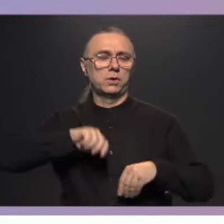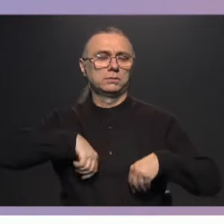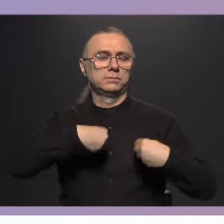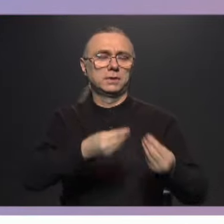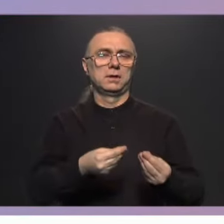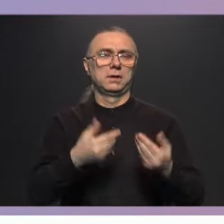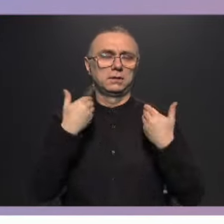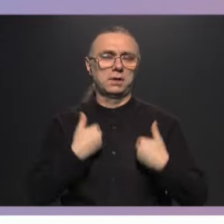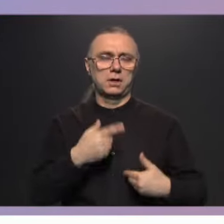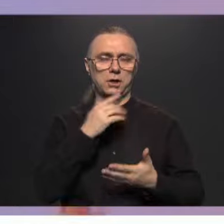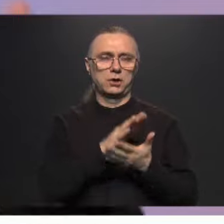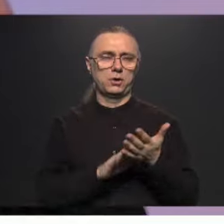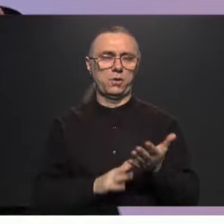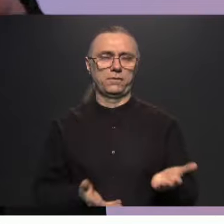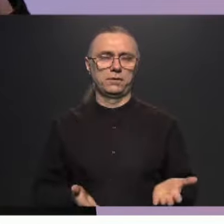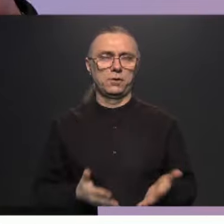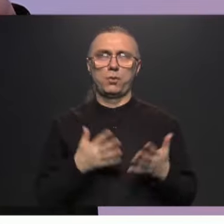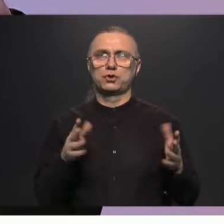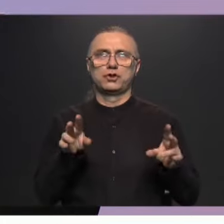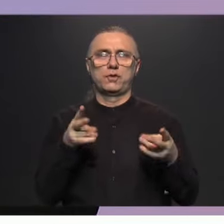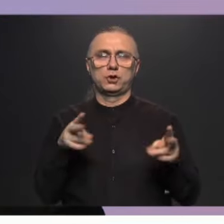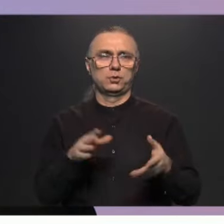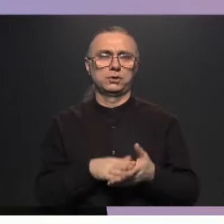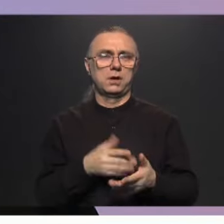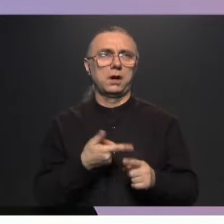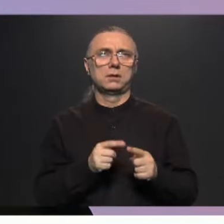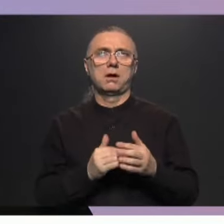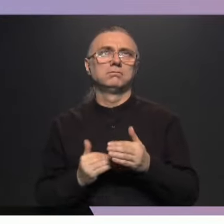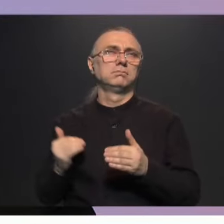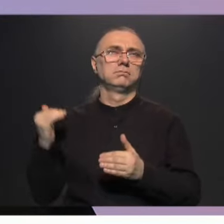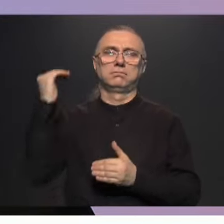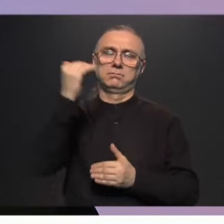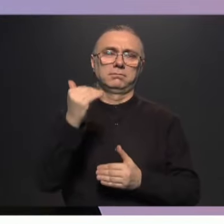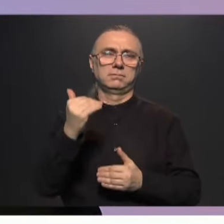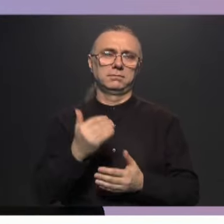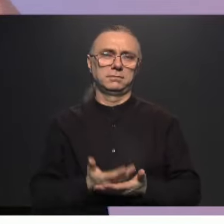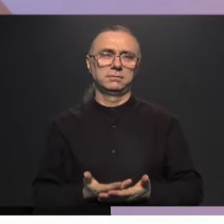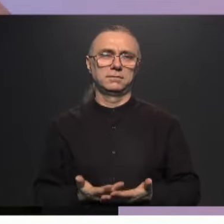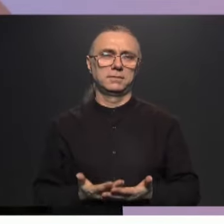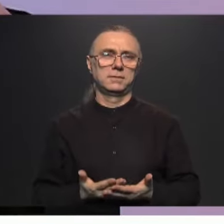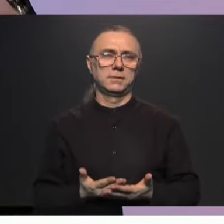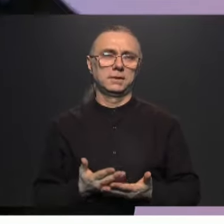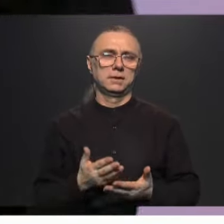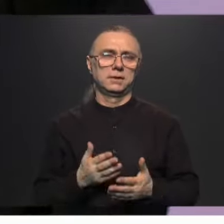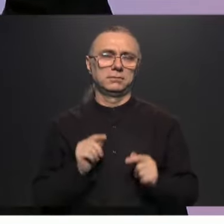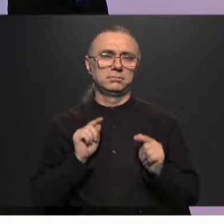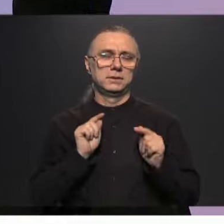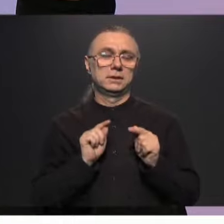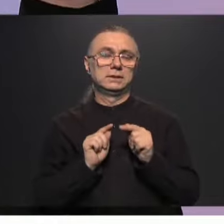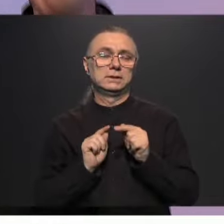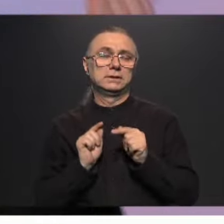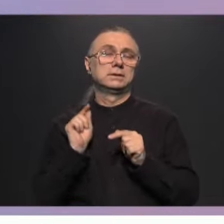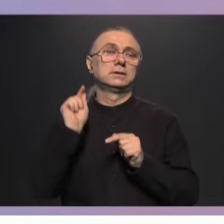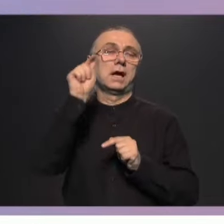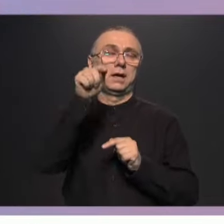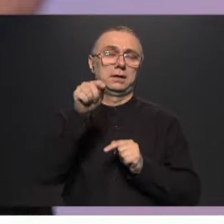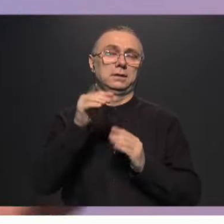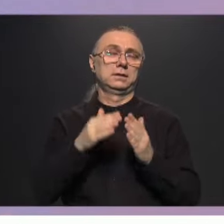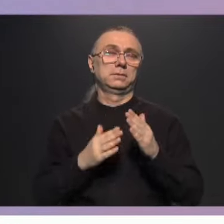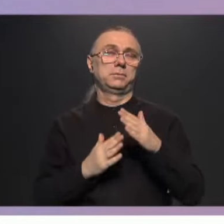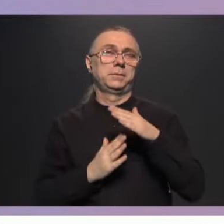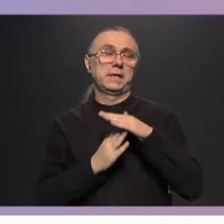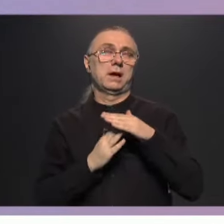выше? Выше не может быть ничего. Это пик, за которым только сам Господь в жизни вечной. Вот, еще